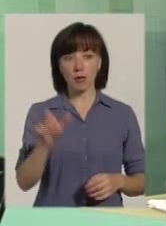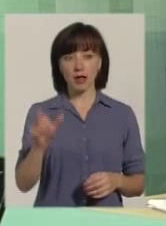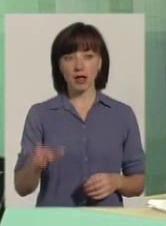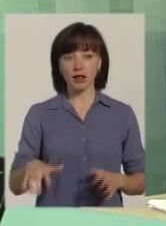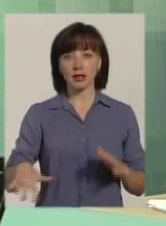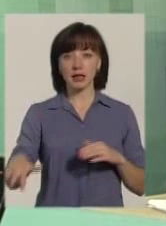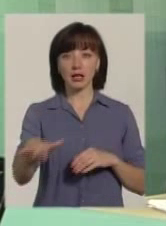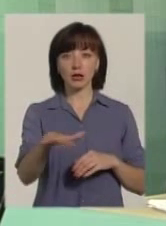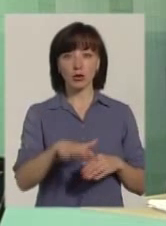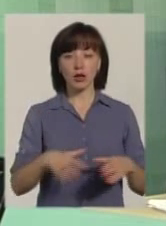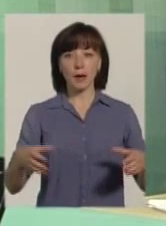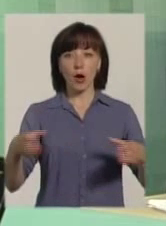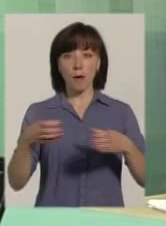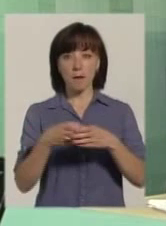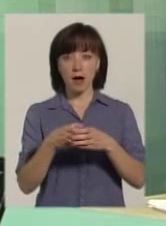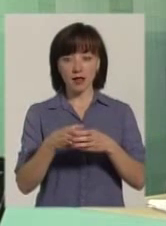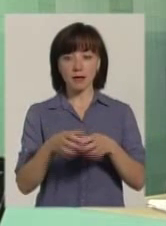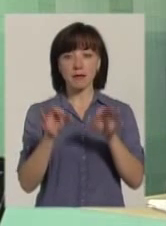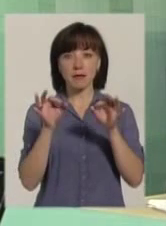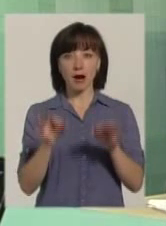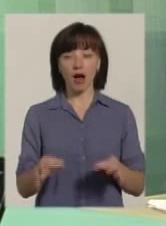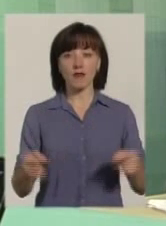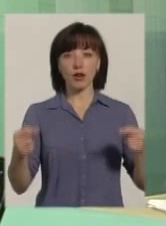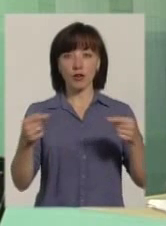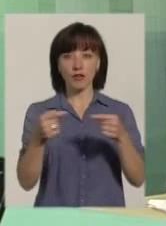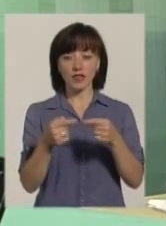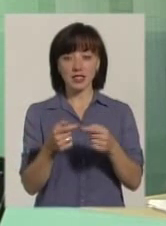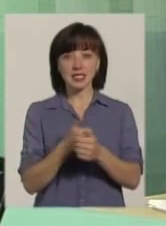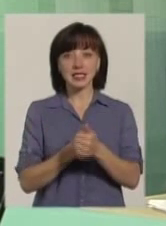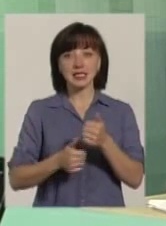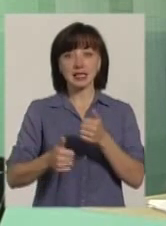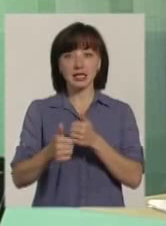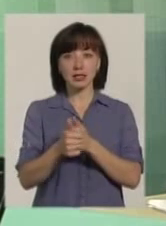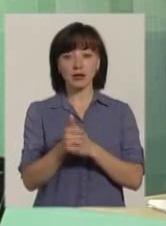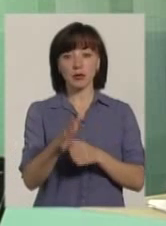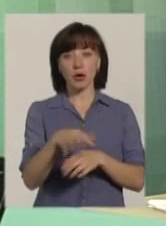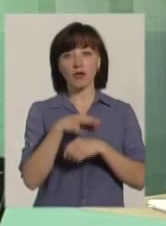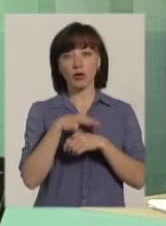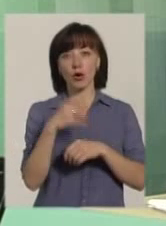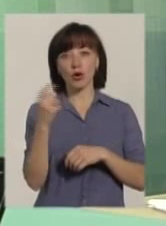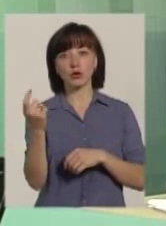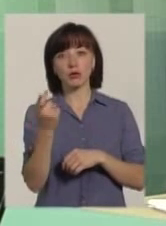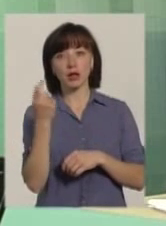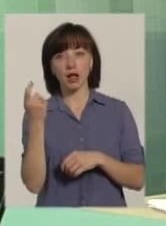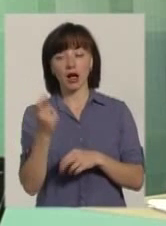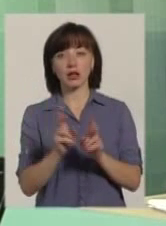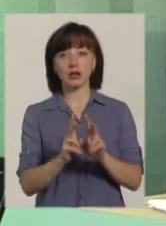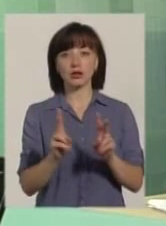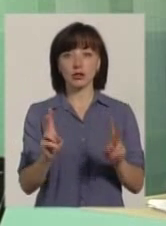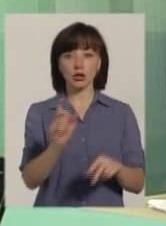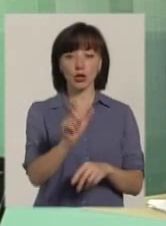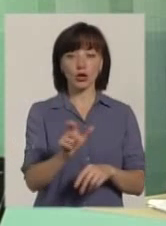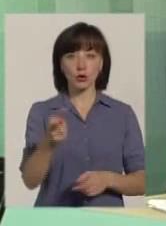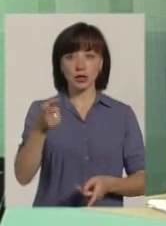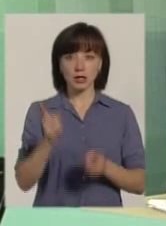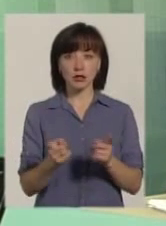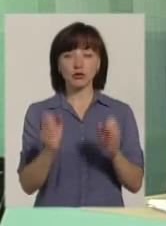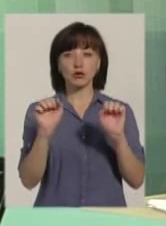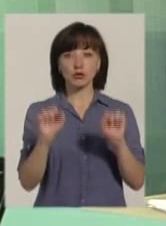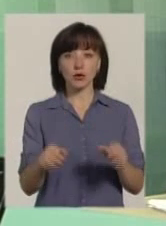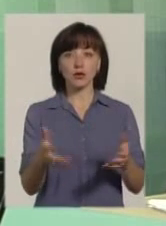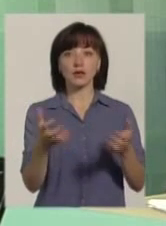території громади, правильно визначаться з тими лідерами, де вони будуть господарники, де вони ті люди, які дійсно зможуть взяти